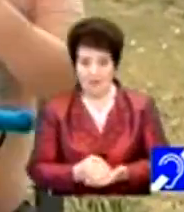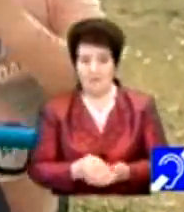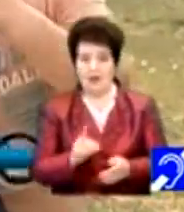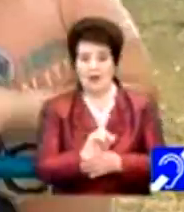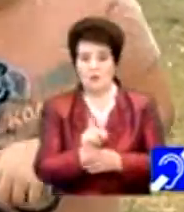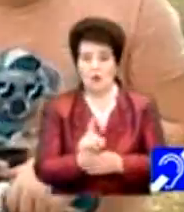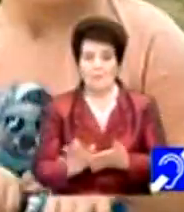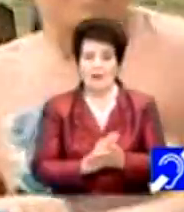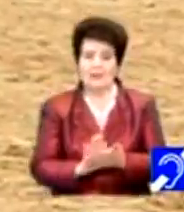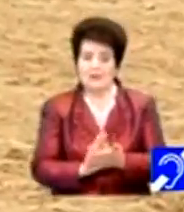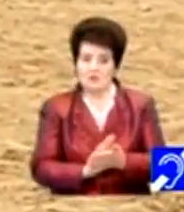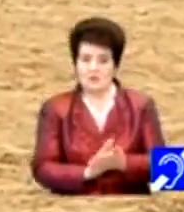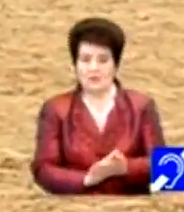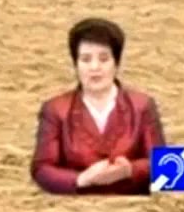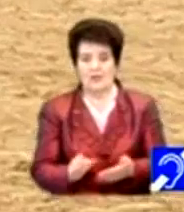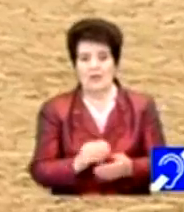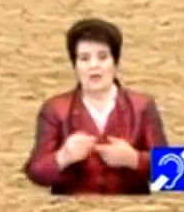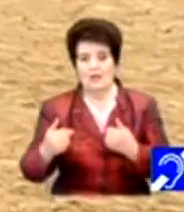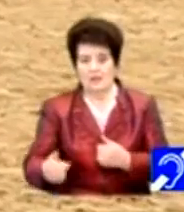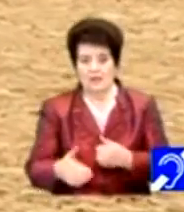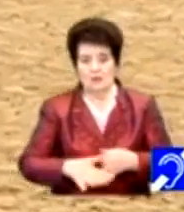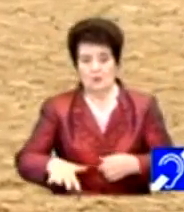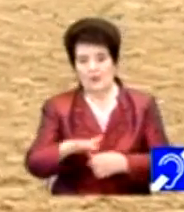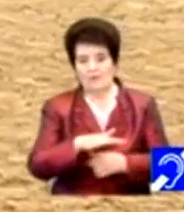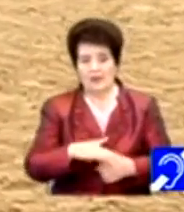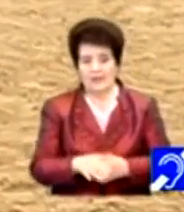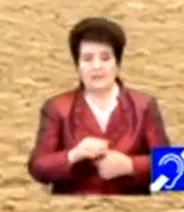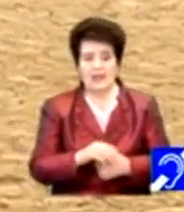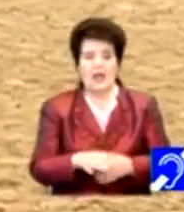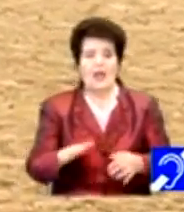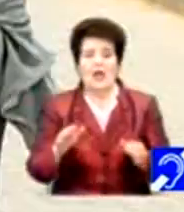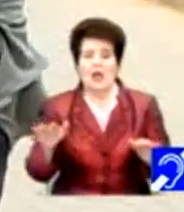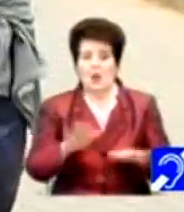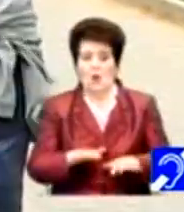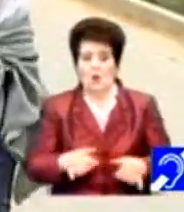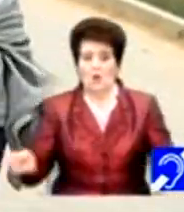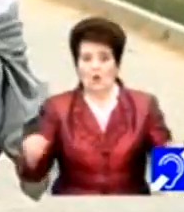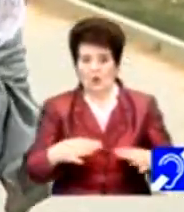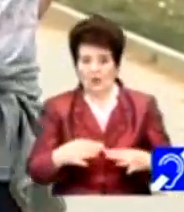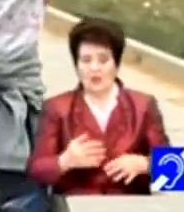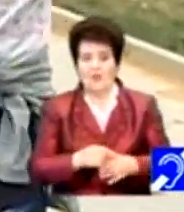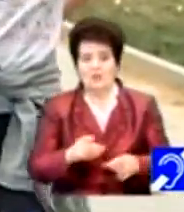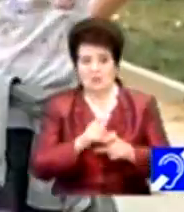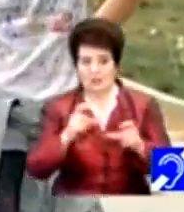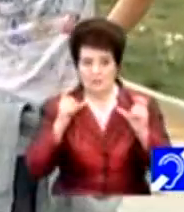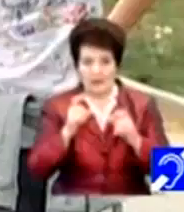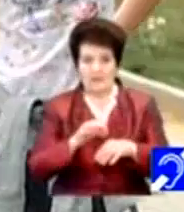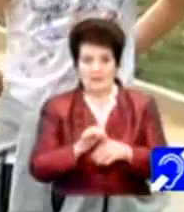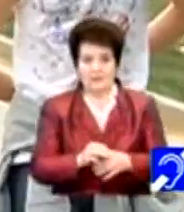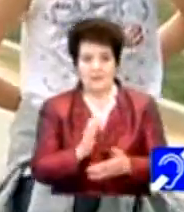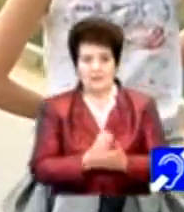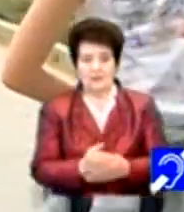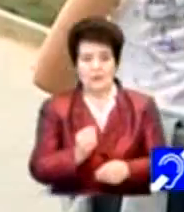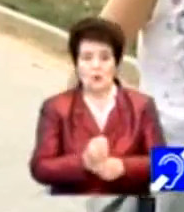normele de igienă, să dezinfecteze constant suprafețele, să evite locurile aglomerate și să poarte mască de protecție. Sunt niște